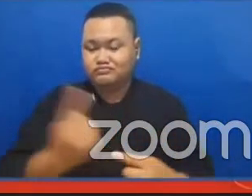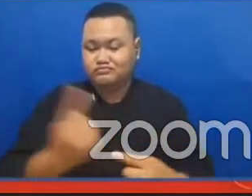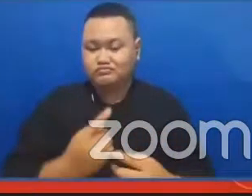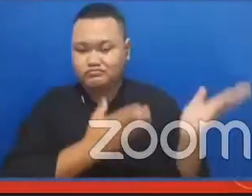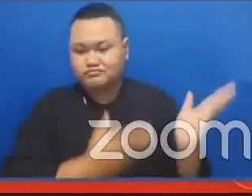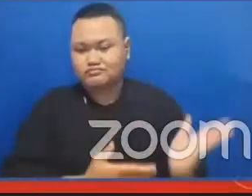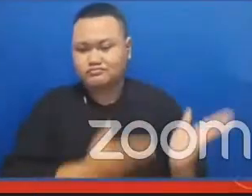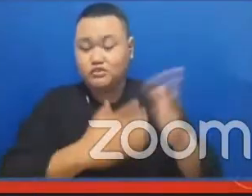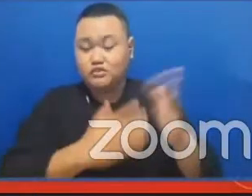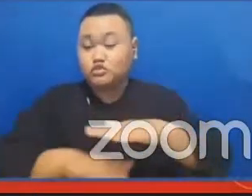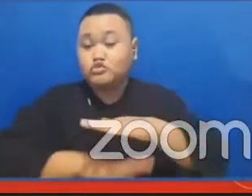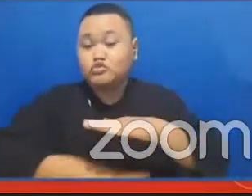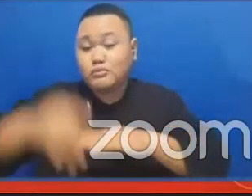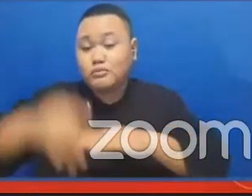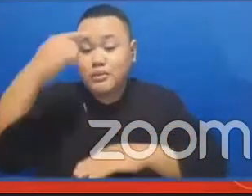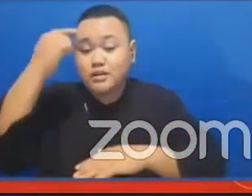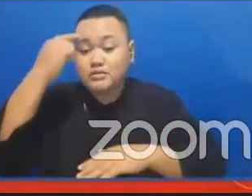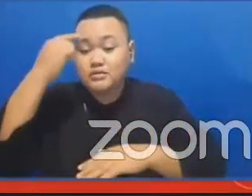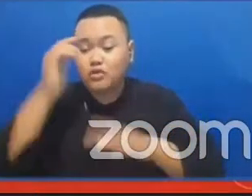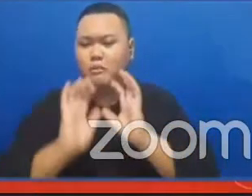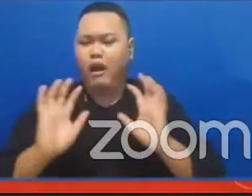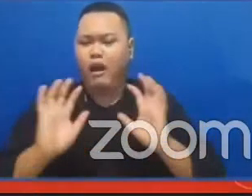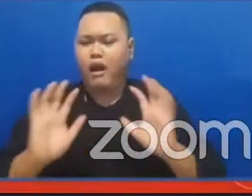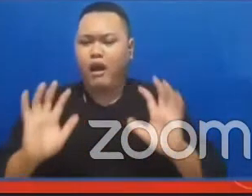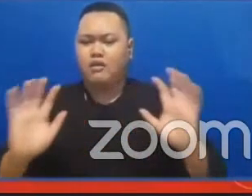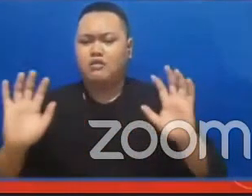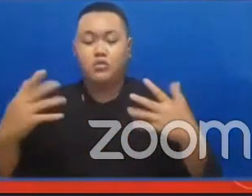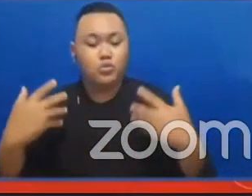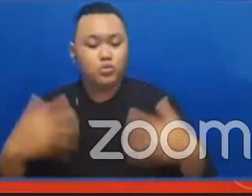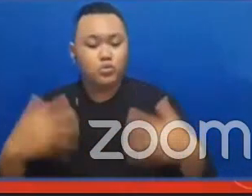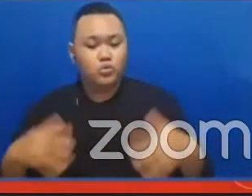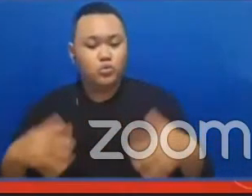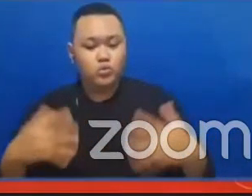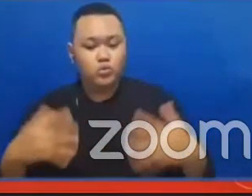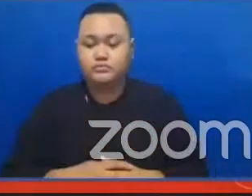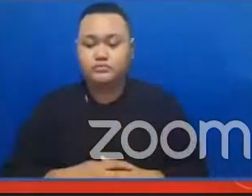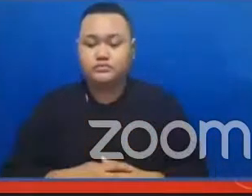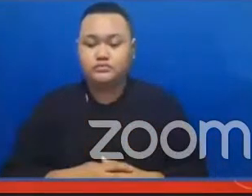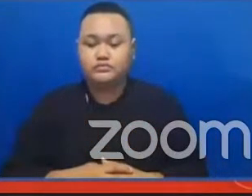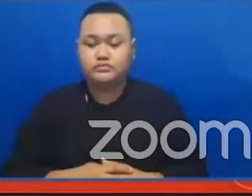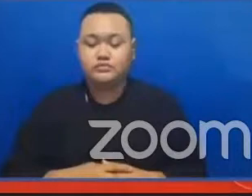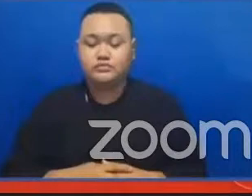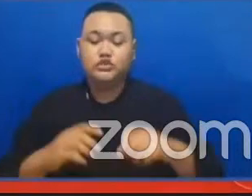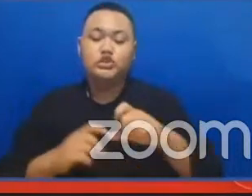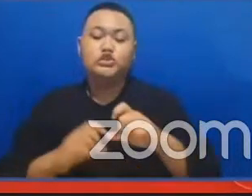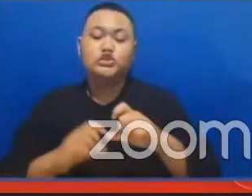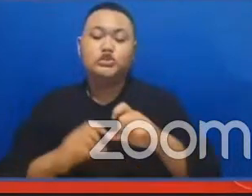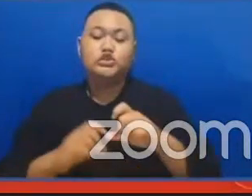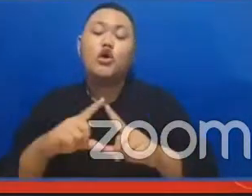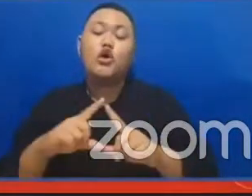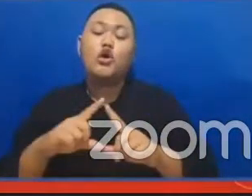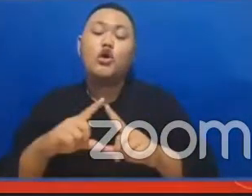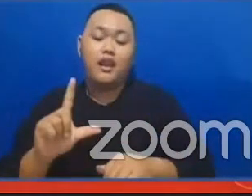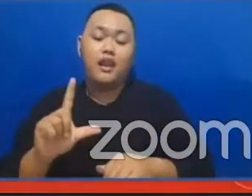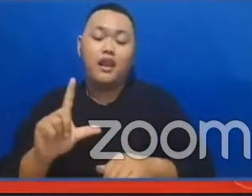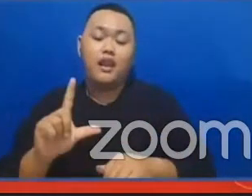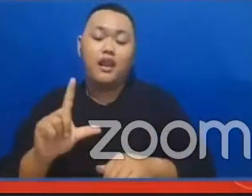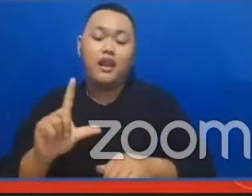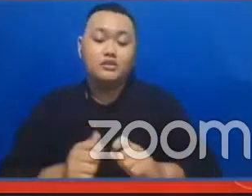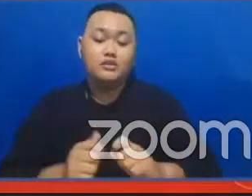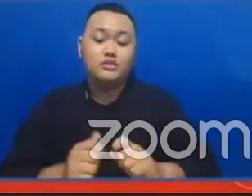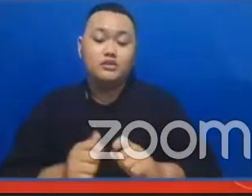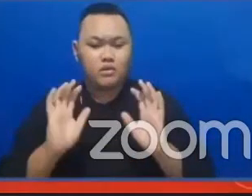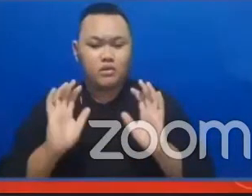sumber belajarnya juga sudah diakses 24 juta sekian ya. Bank soal juga kami sudah diakses 20 juta